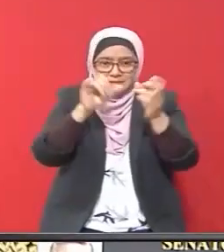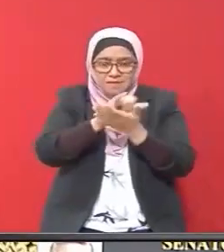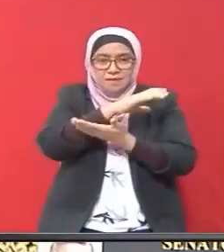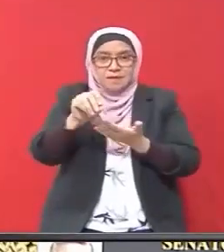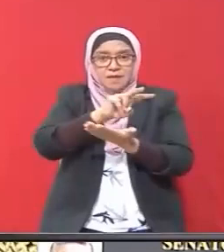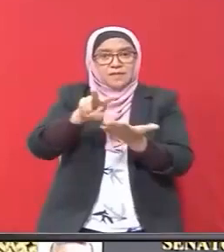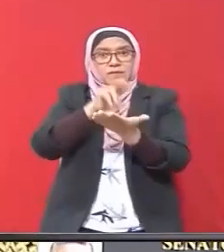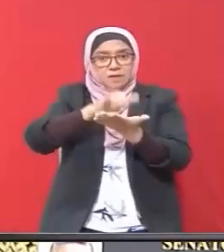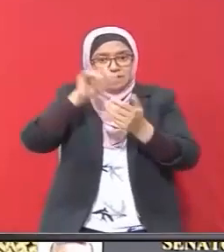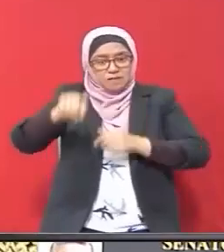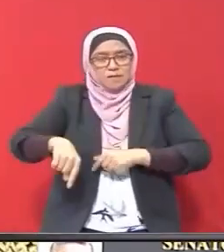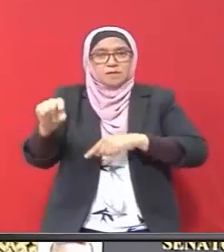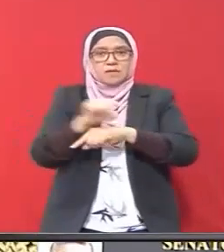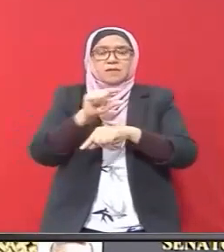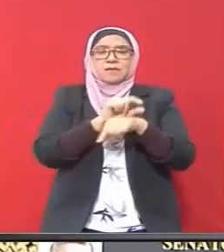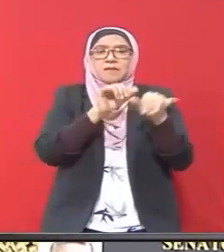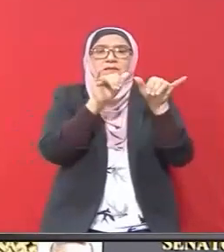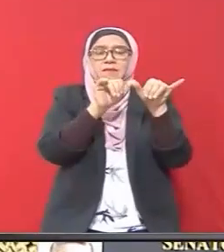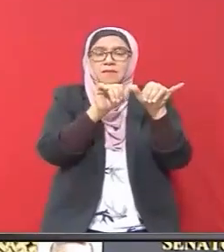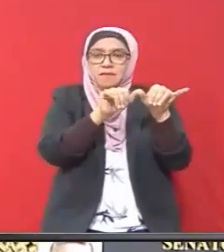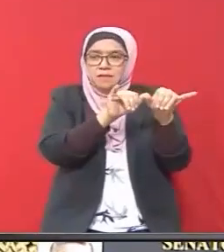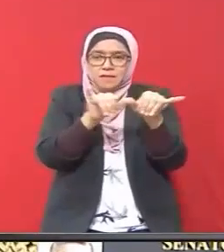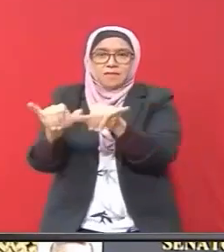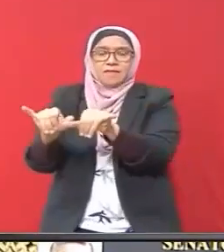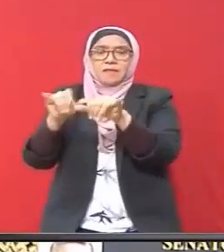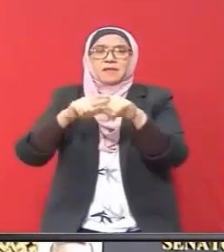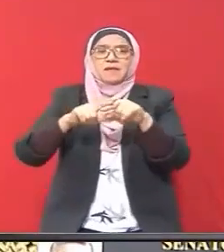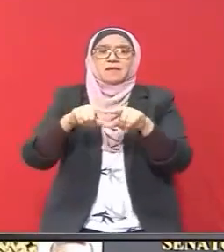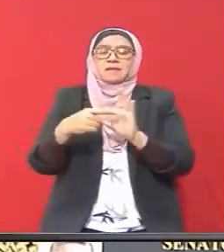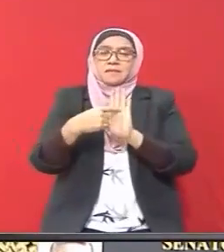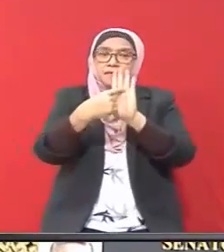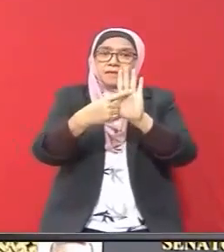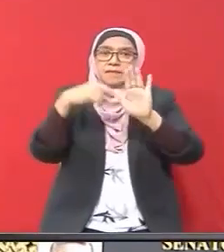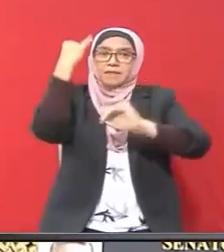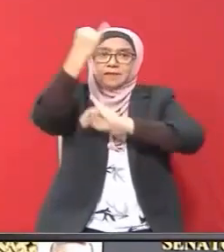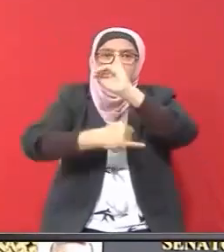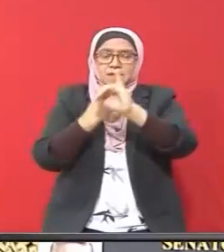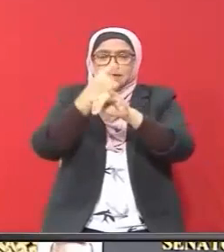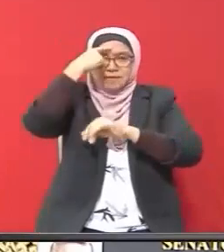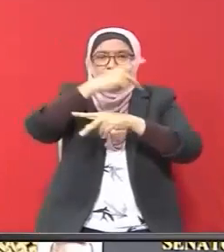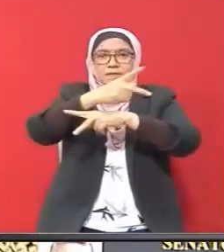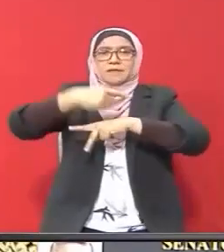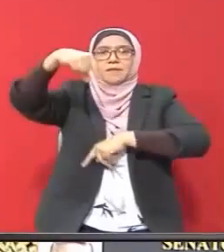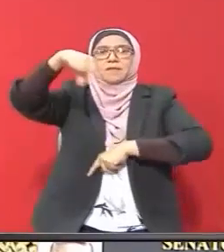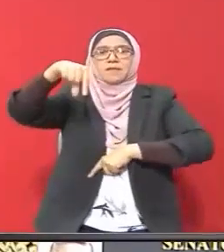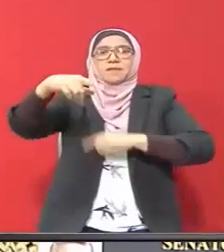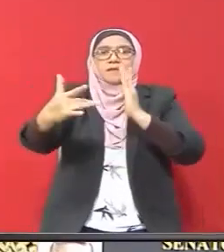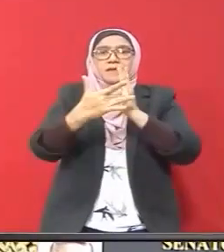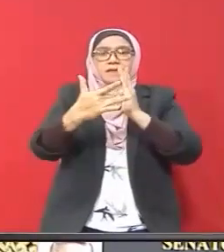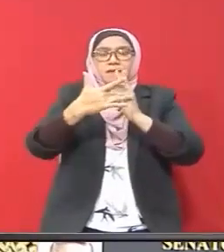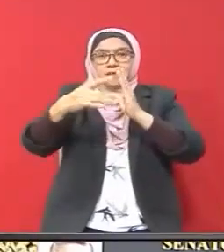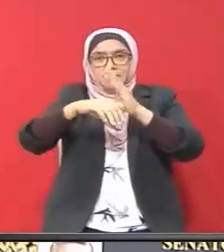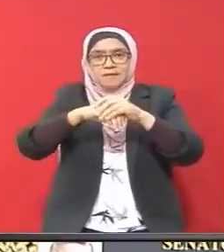menggunakan standard penyiaran antarbangsa untuk menjaga quality teknikal Widyanti terbitkan akhir-akhir sekali video ini